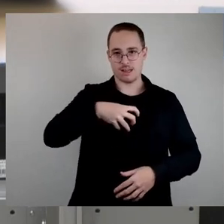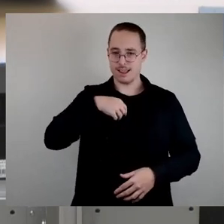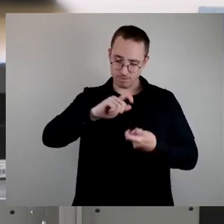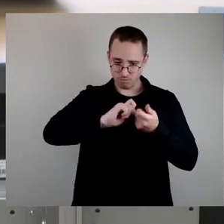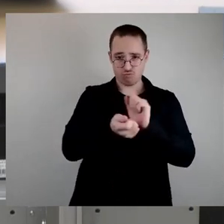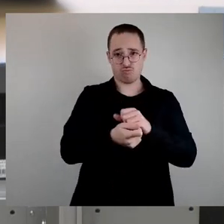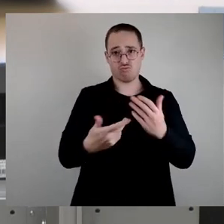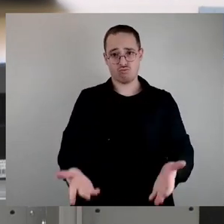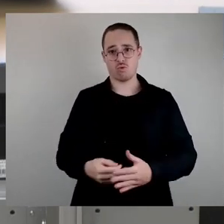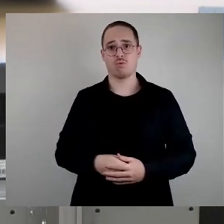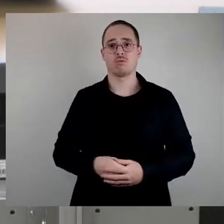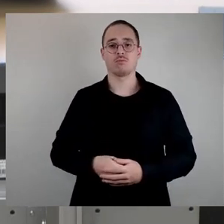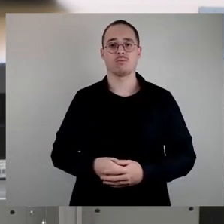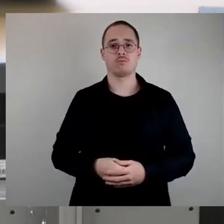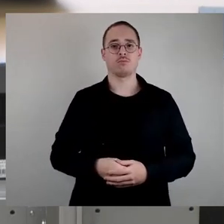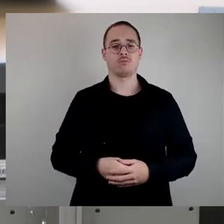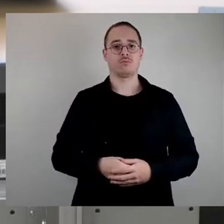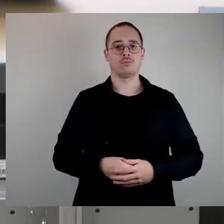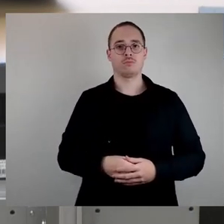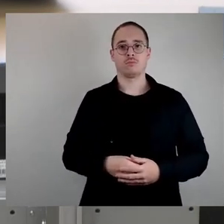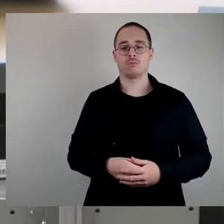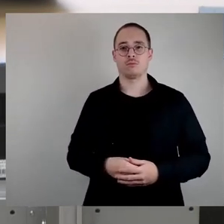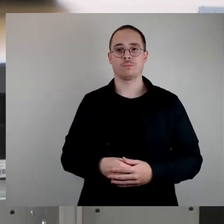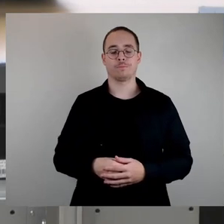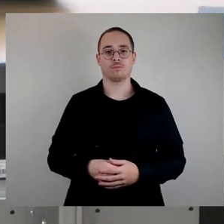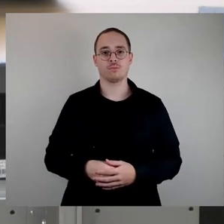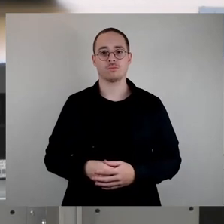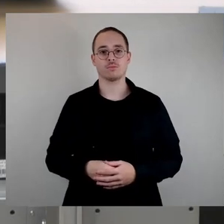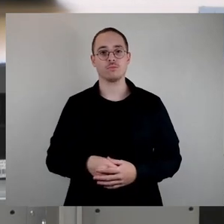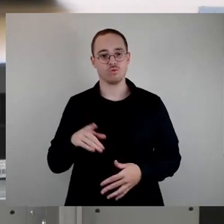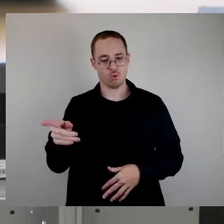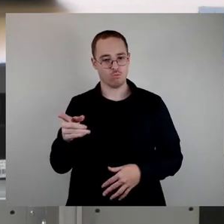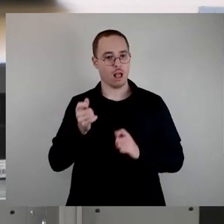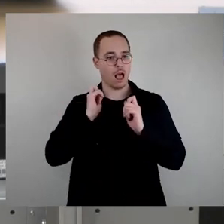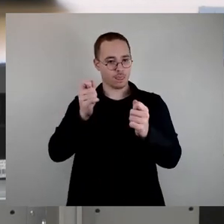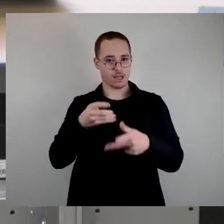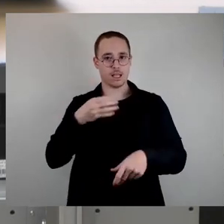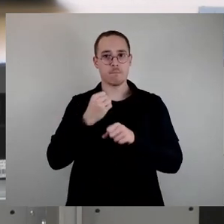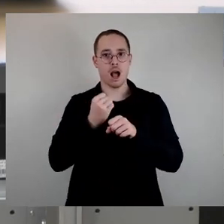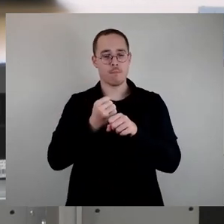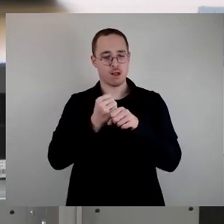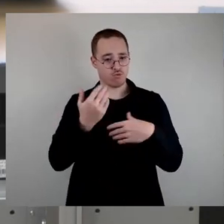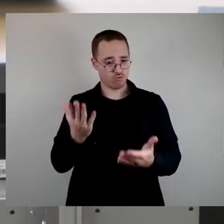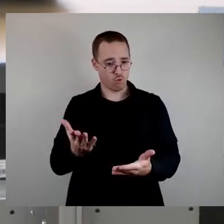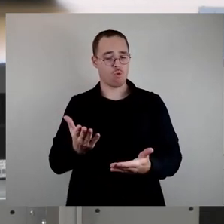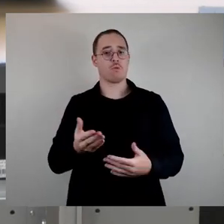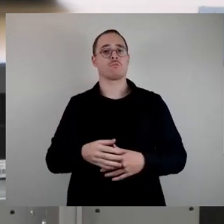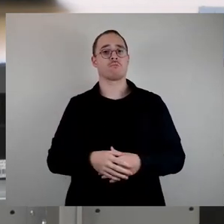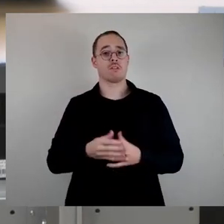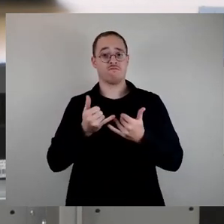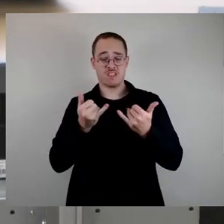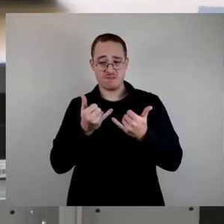Im Zuge dann der sich anschließenden Antragserarbeitung, Sie kennen unseren Antrag, haben wir sehr, sehr konkrete